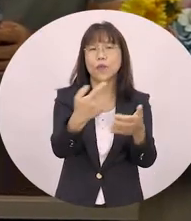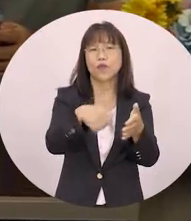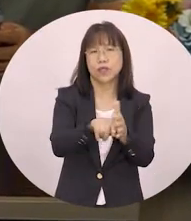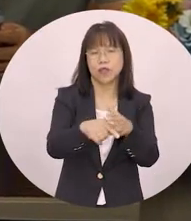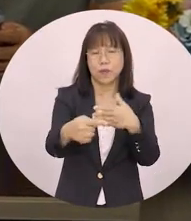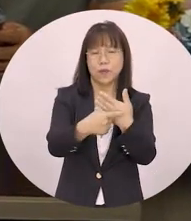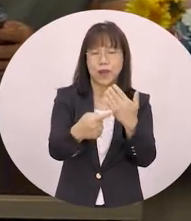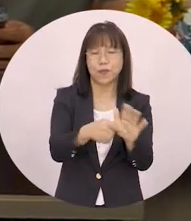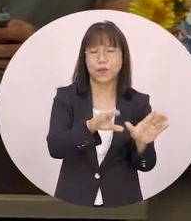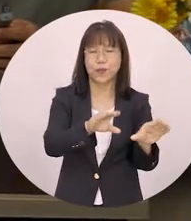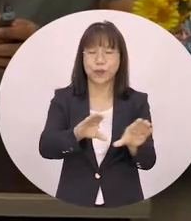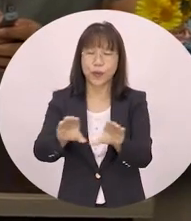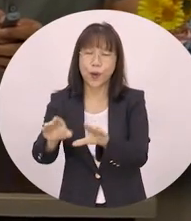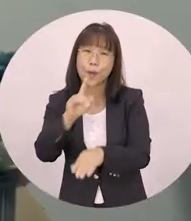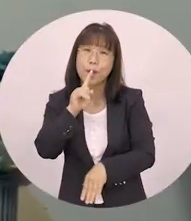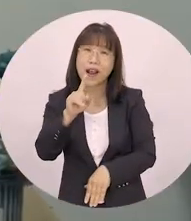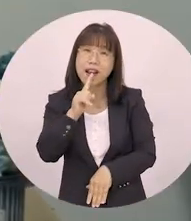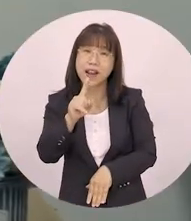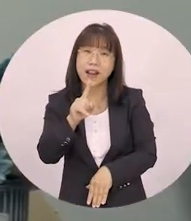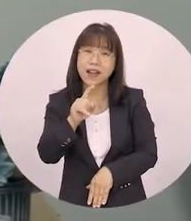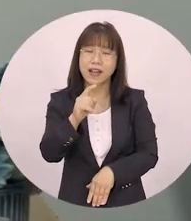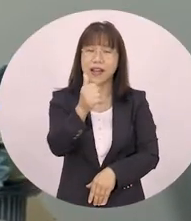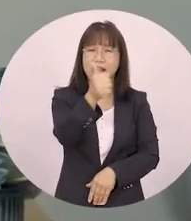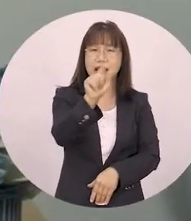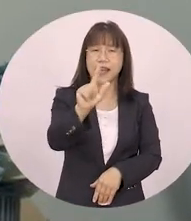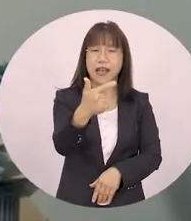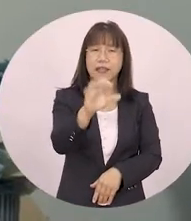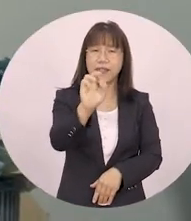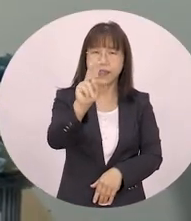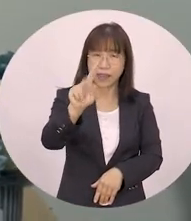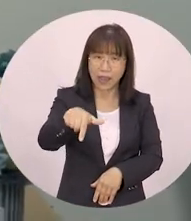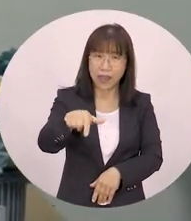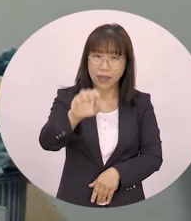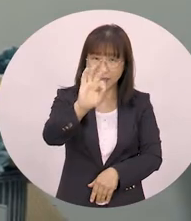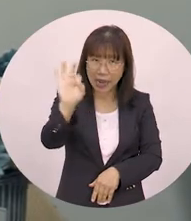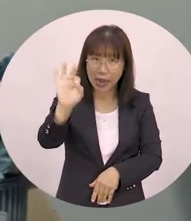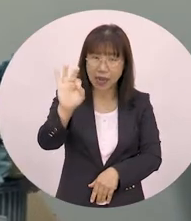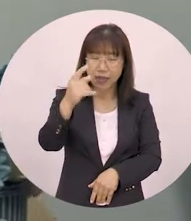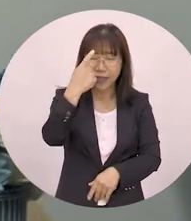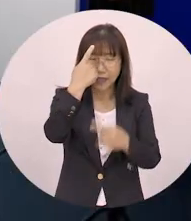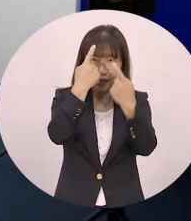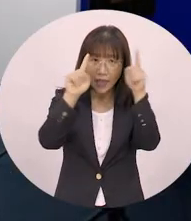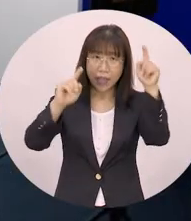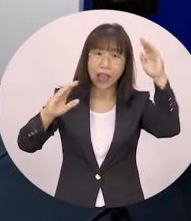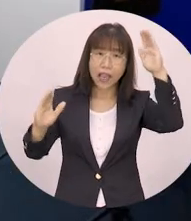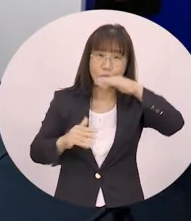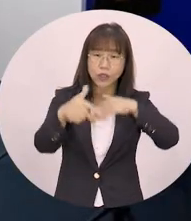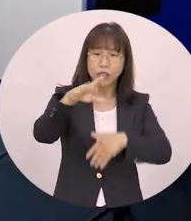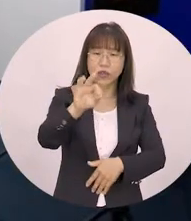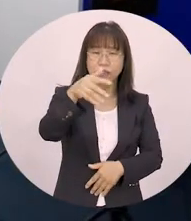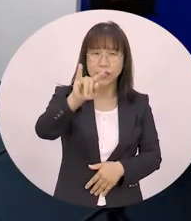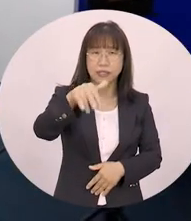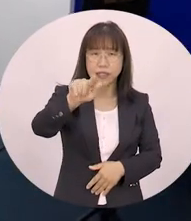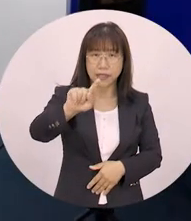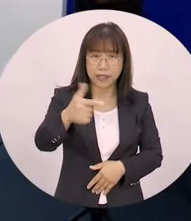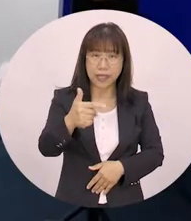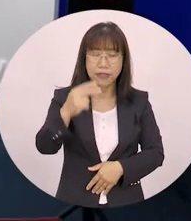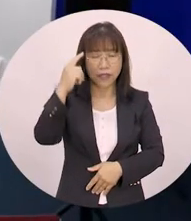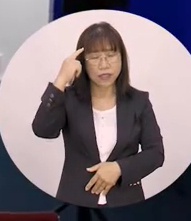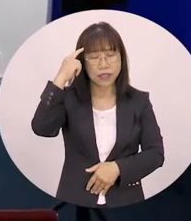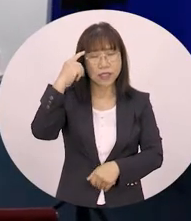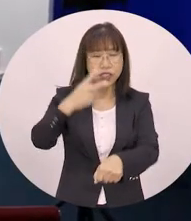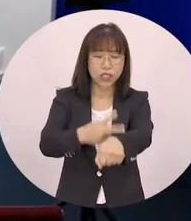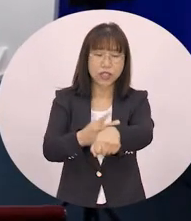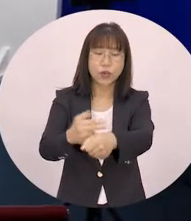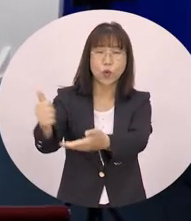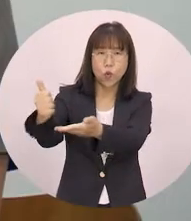우리들의 마음을 보듬어주는 말로 유명한 한양대학교 정재찬 교수가 강사로 나와 인생은 뜻대로 되지 않는다, 그래서